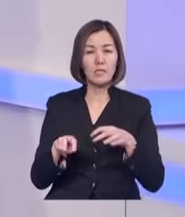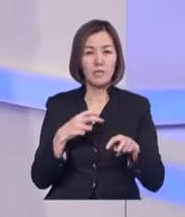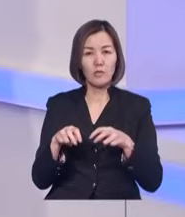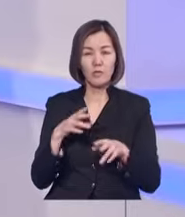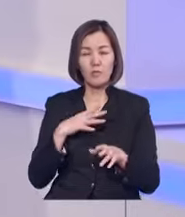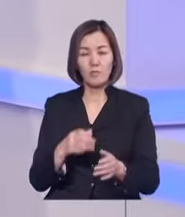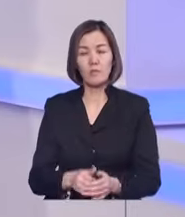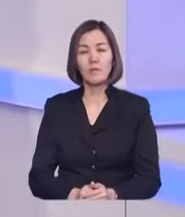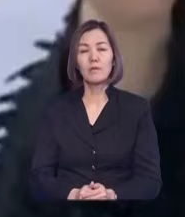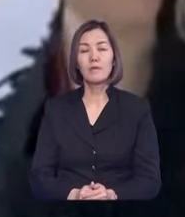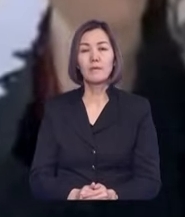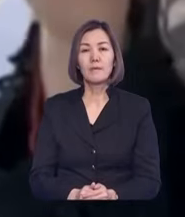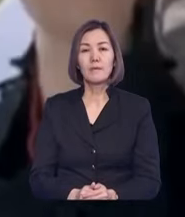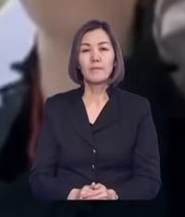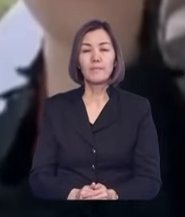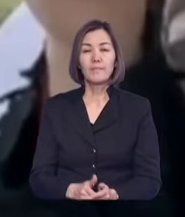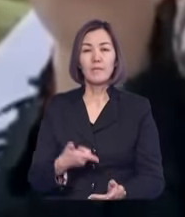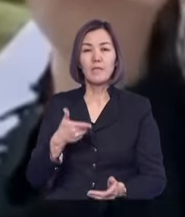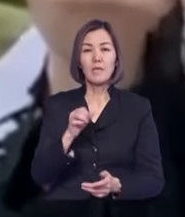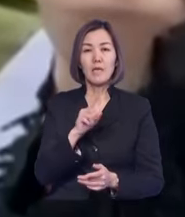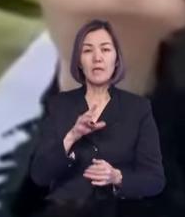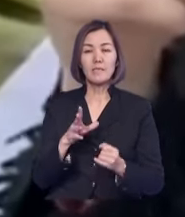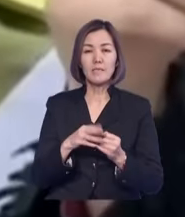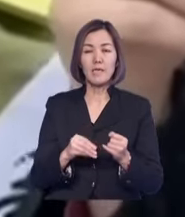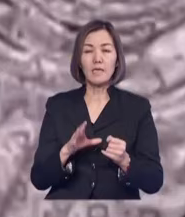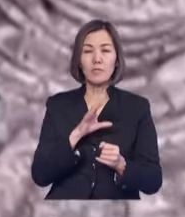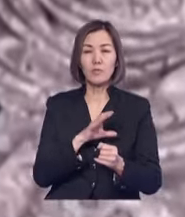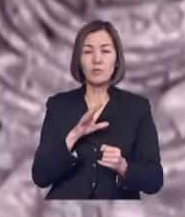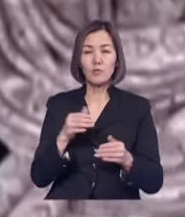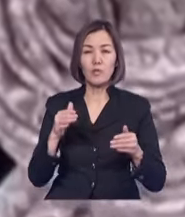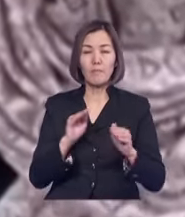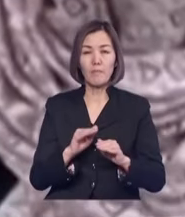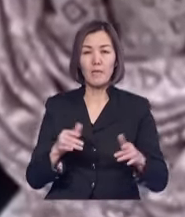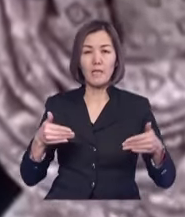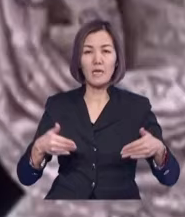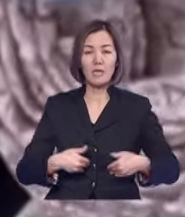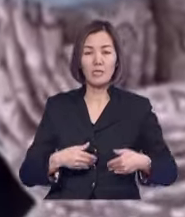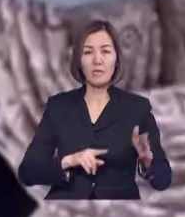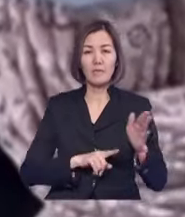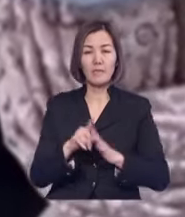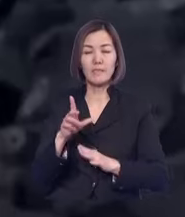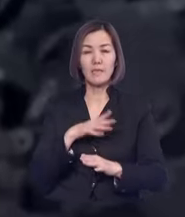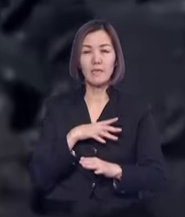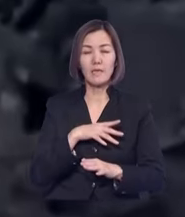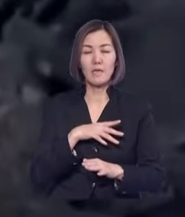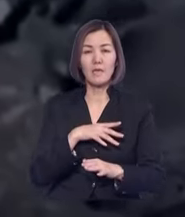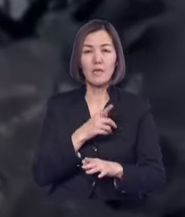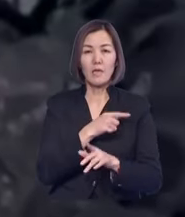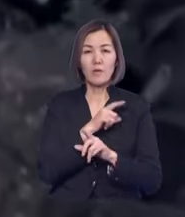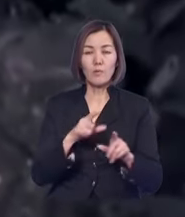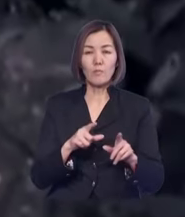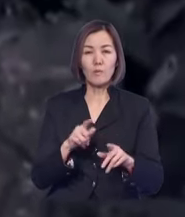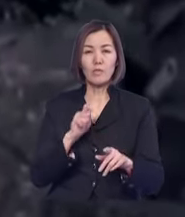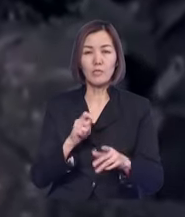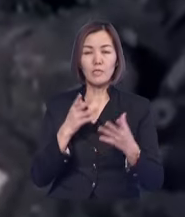ережелерді бұзған. Газа секторының солтүстігінде балалар аштық құрбанына айналды. Камал Аудуан госпиталінде жексенбі